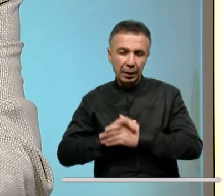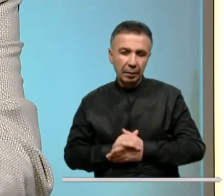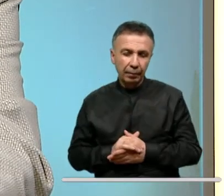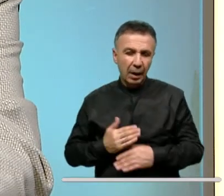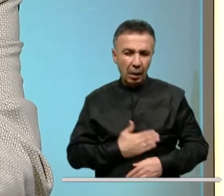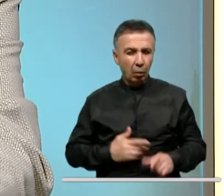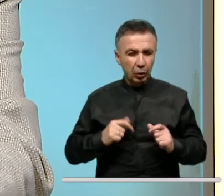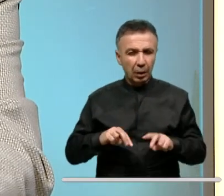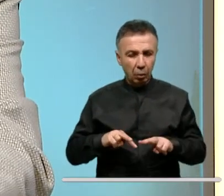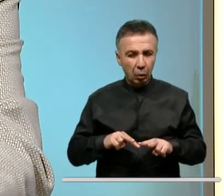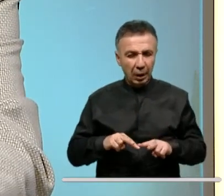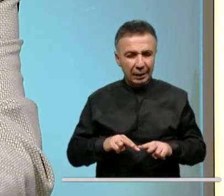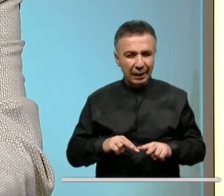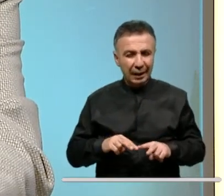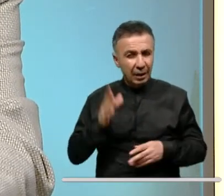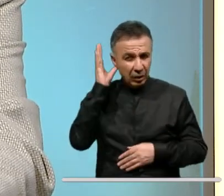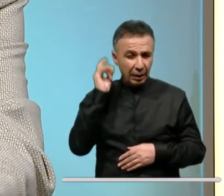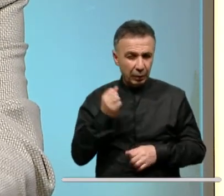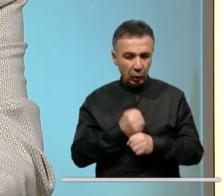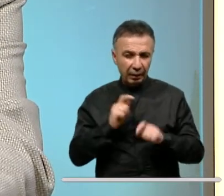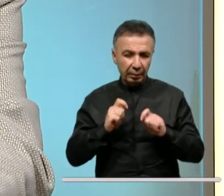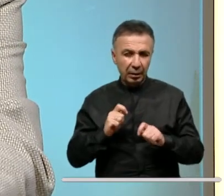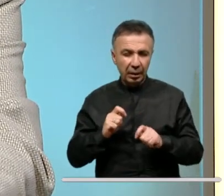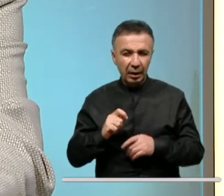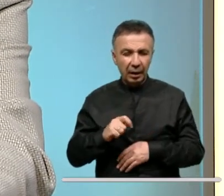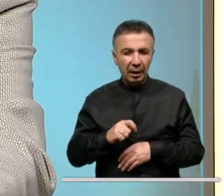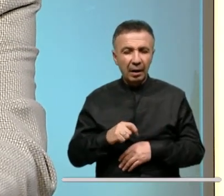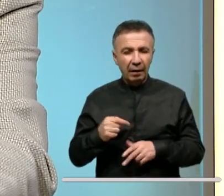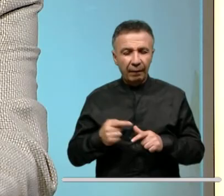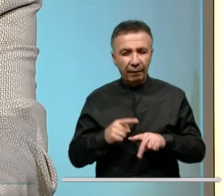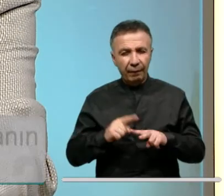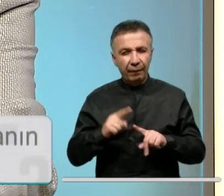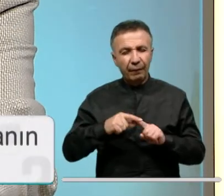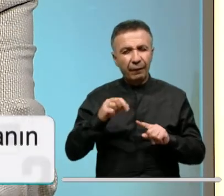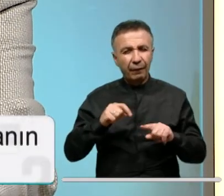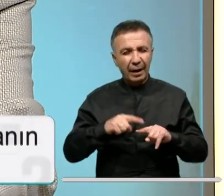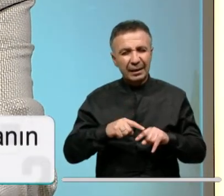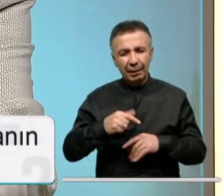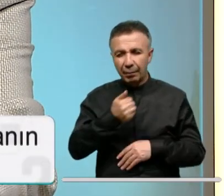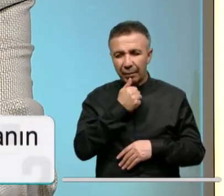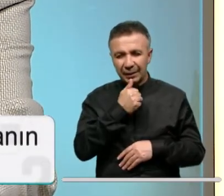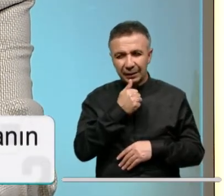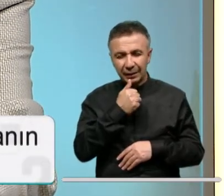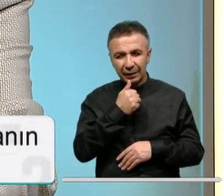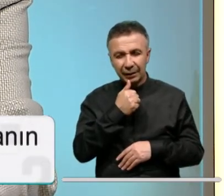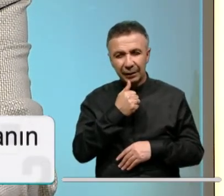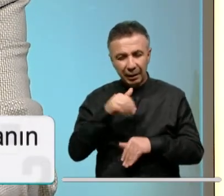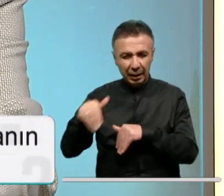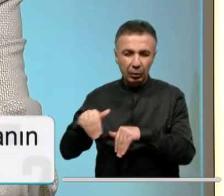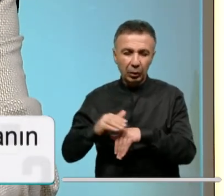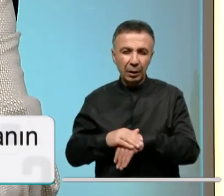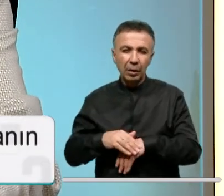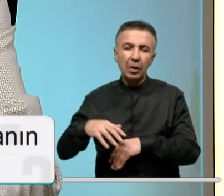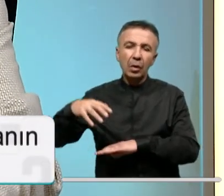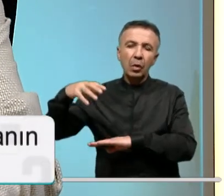Camiinde görev yaptım Fatih'in babasının kabri orada kubbe açıktır Allah'ın rahmeti üzerime